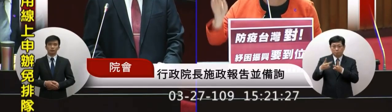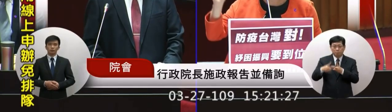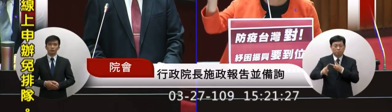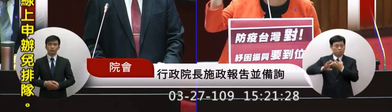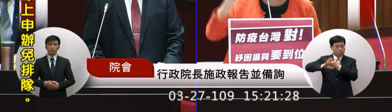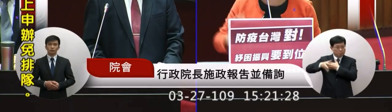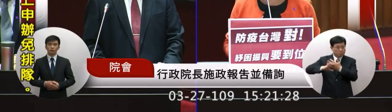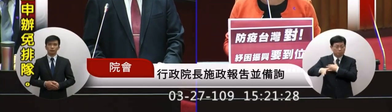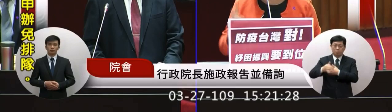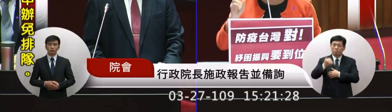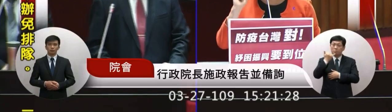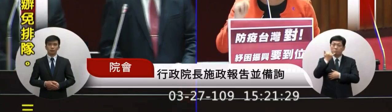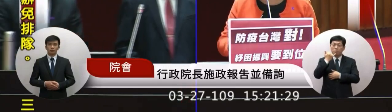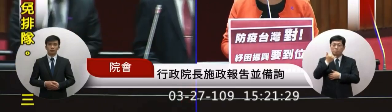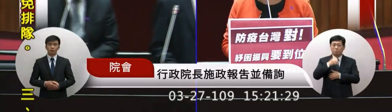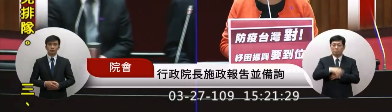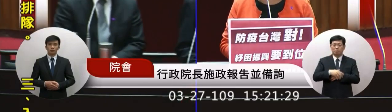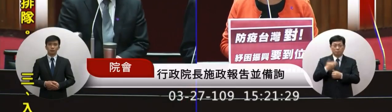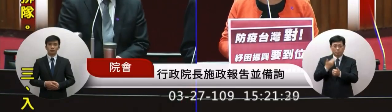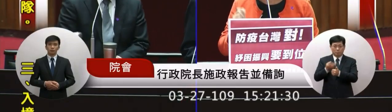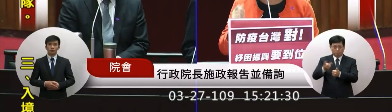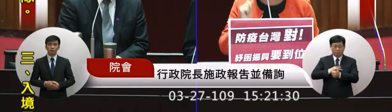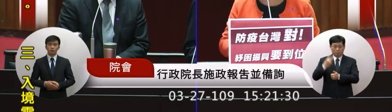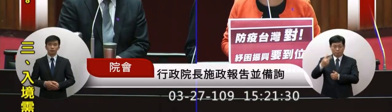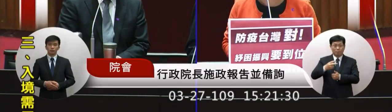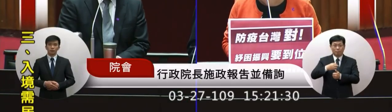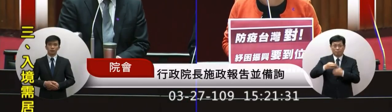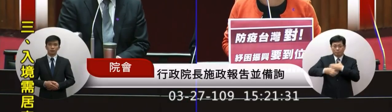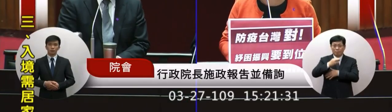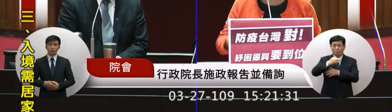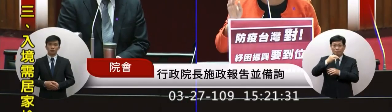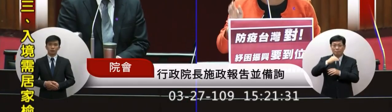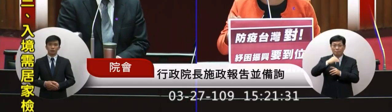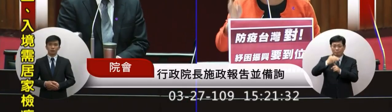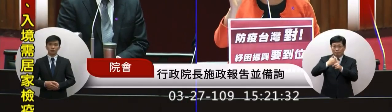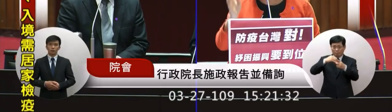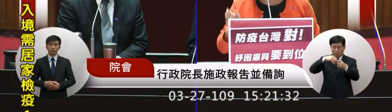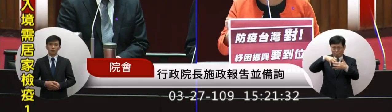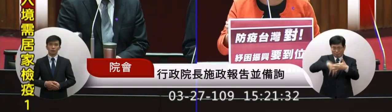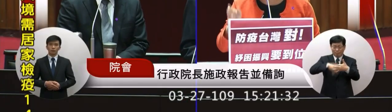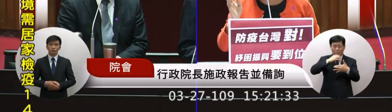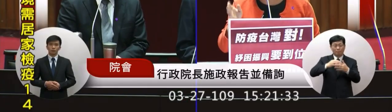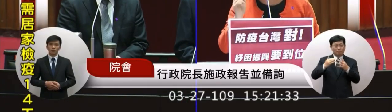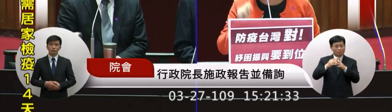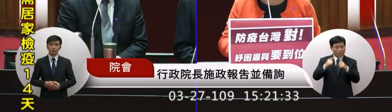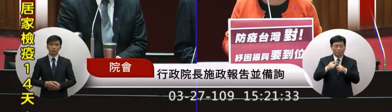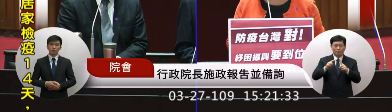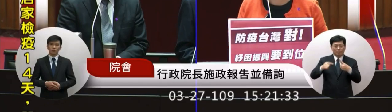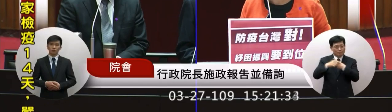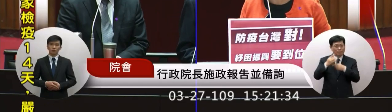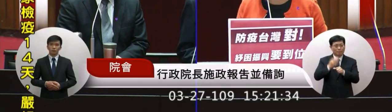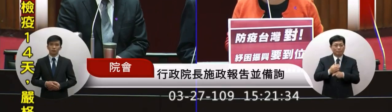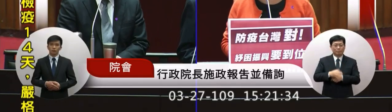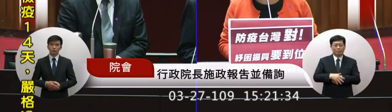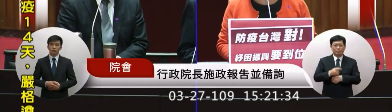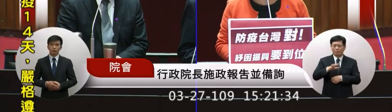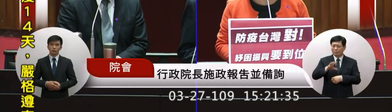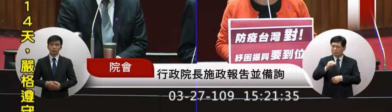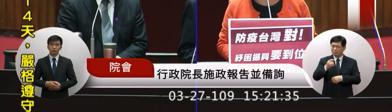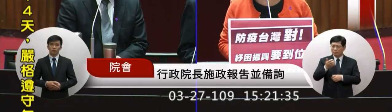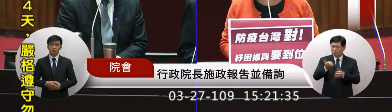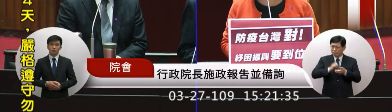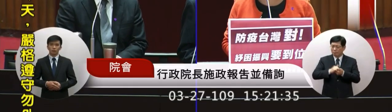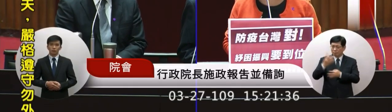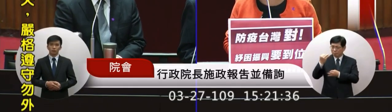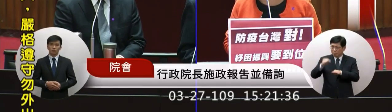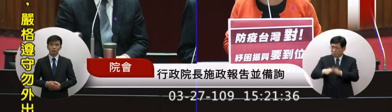到海外二亲等以内的家人。那既然你说这个在讨论，也正在研议当中，我们有没有预计什